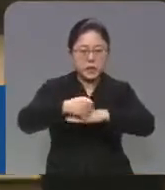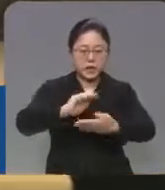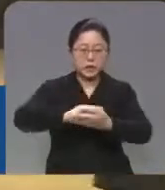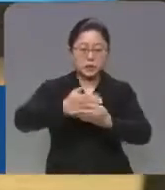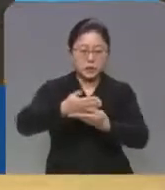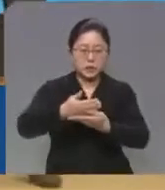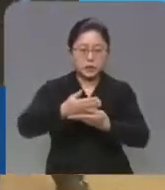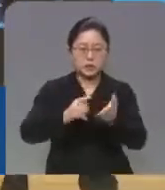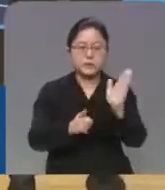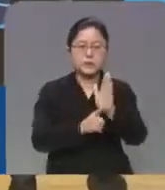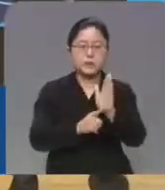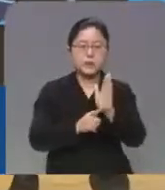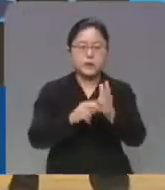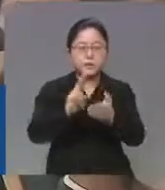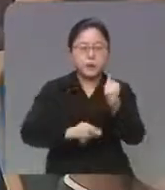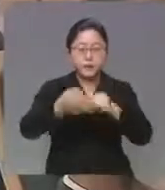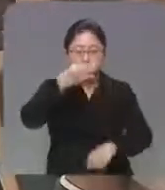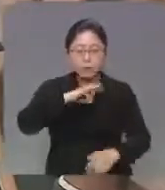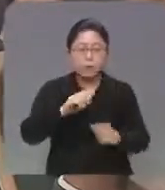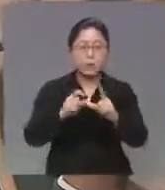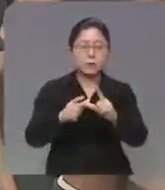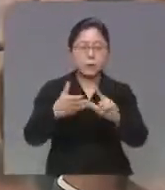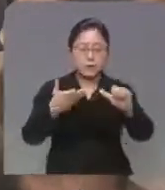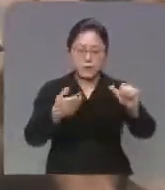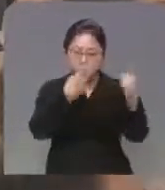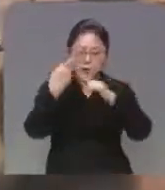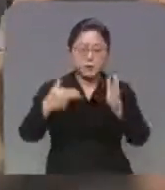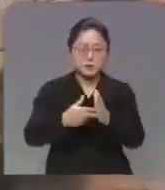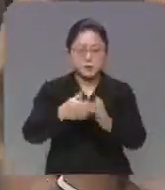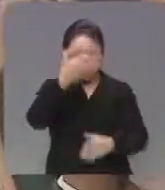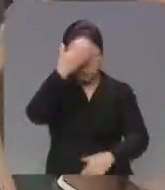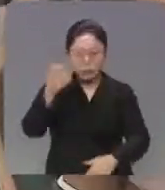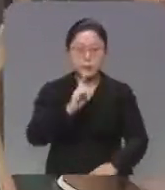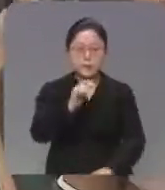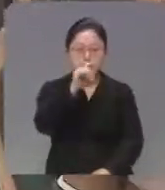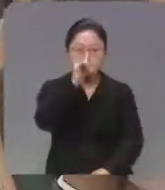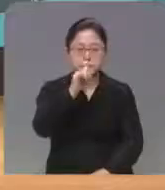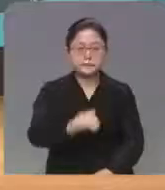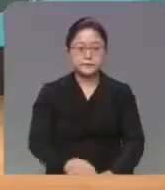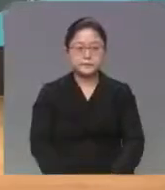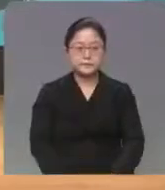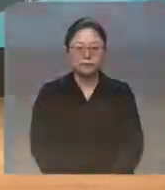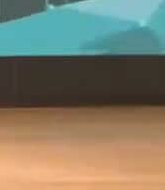통장을 출시했다며 판매 수익의 일부를 5.18 기념재단에 기부하겠다고 밝혔습니다.